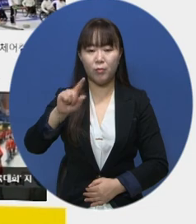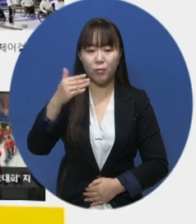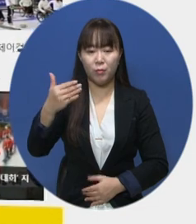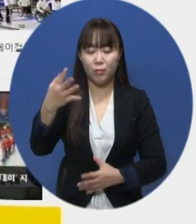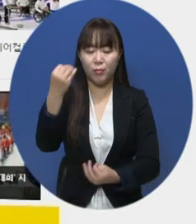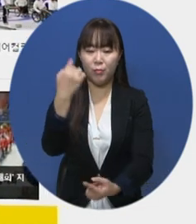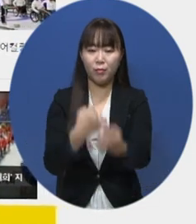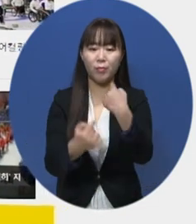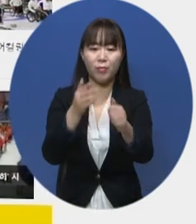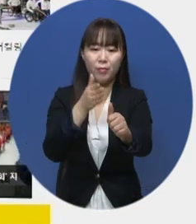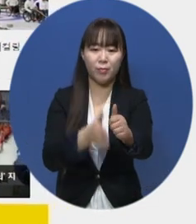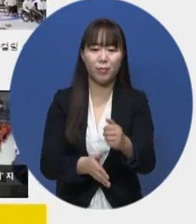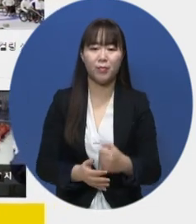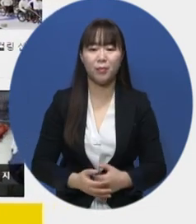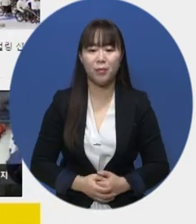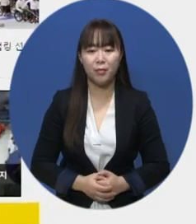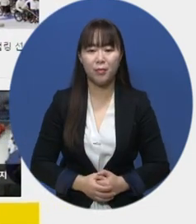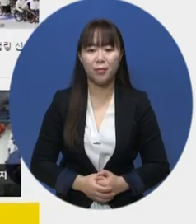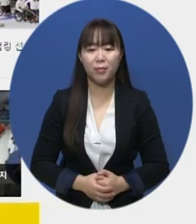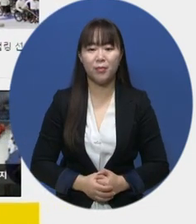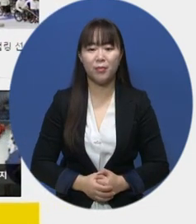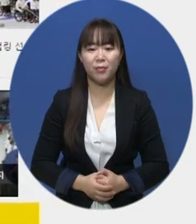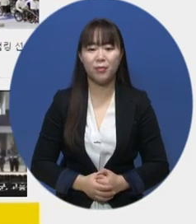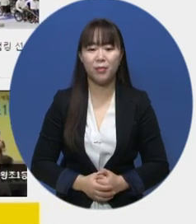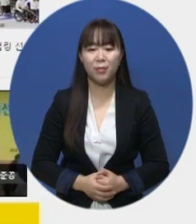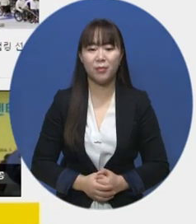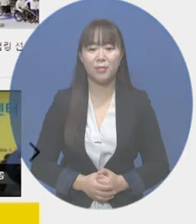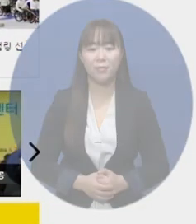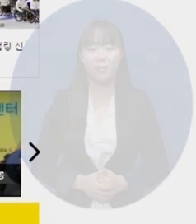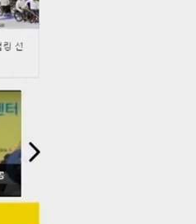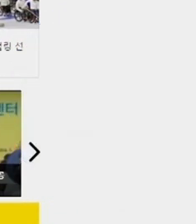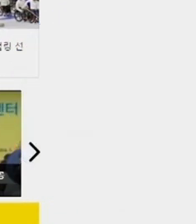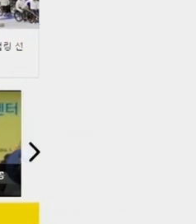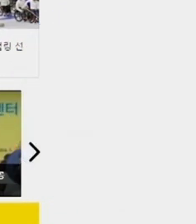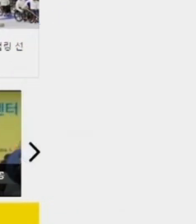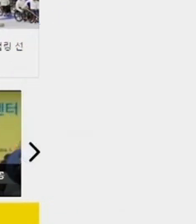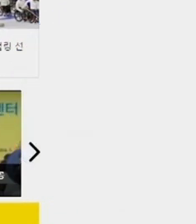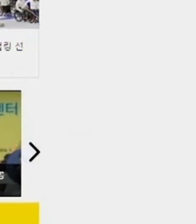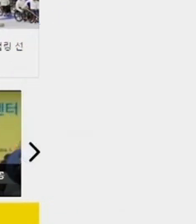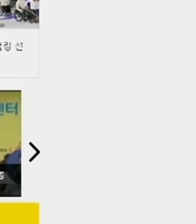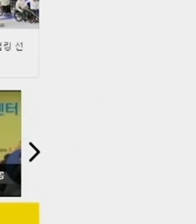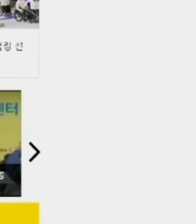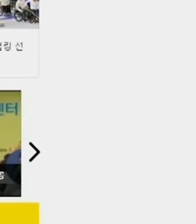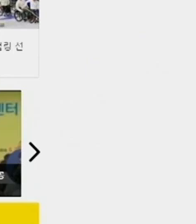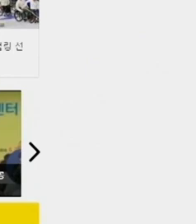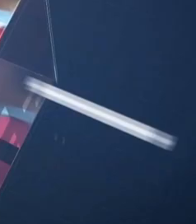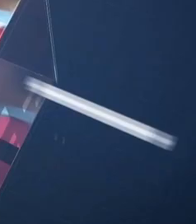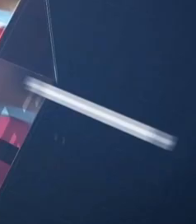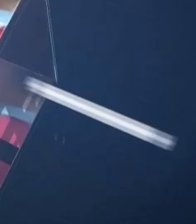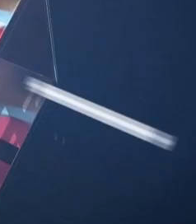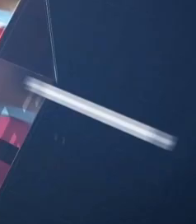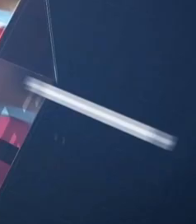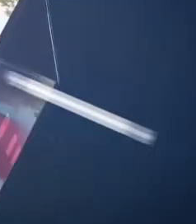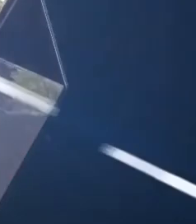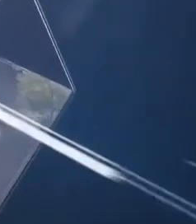전화번호 02-2655-9519로 많은 제보 바랍니다.